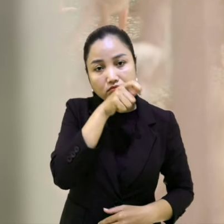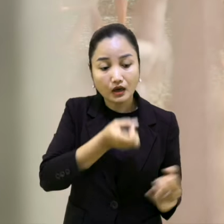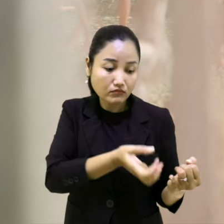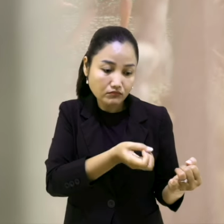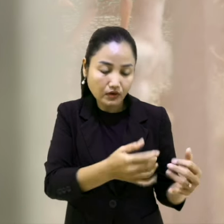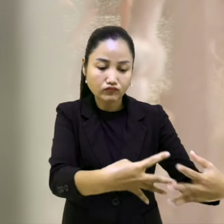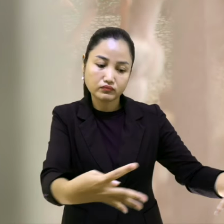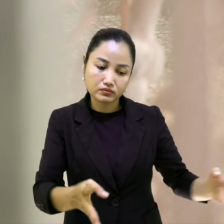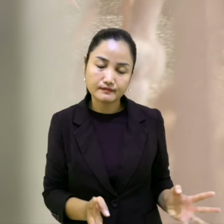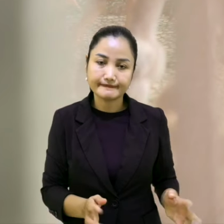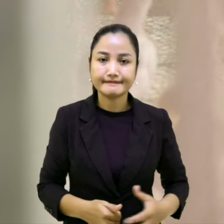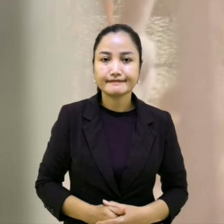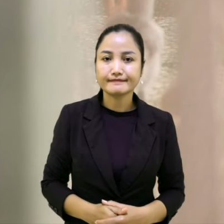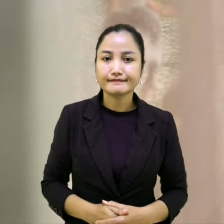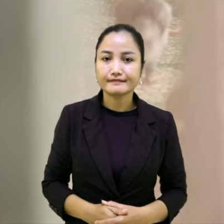nhầm miên mòn châm